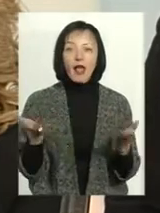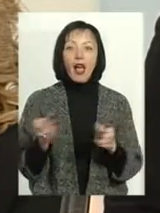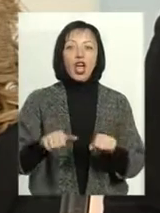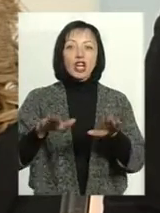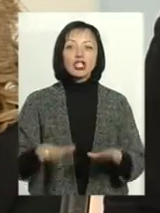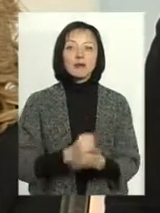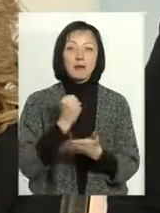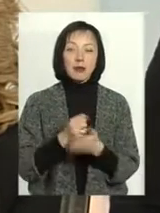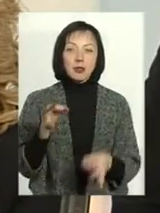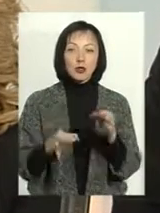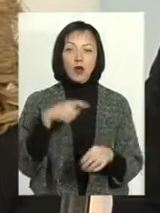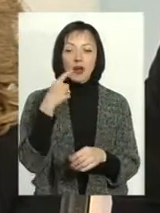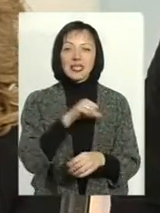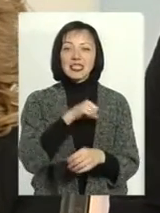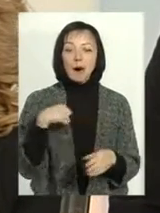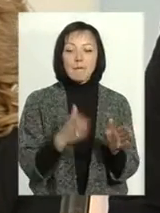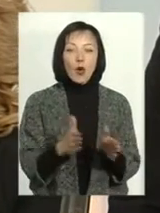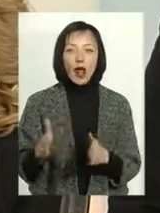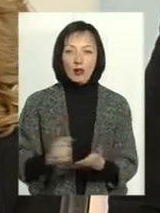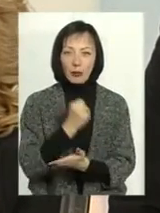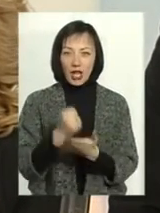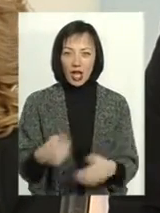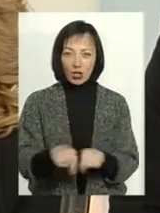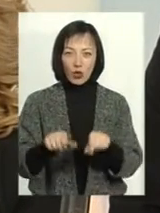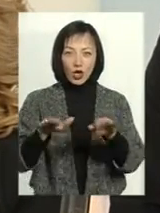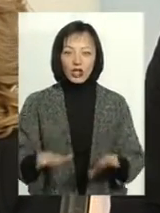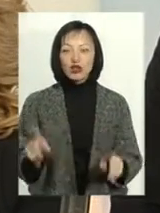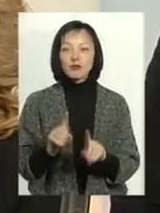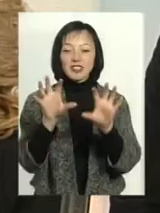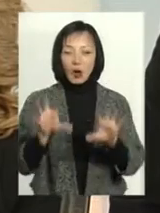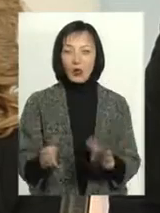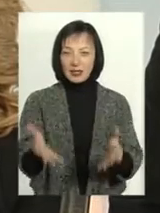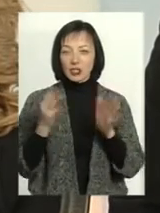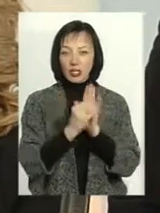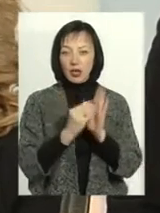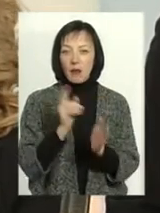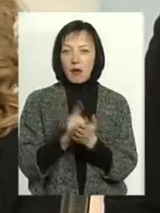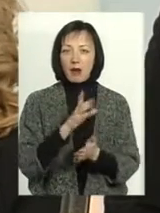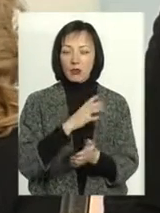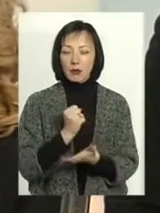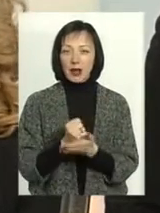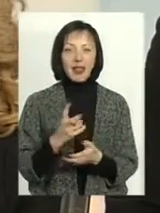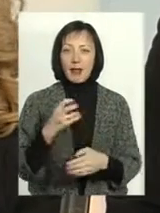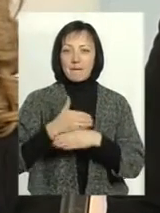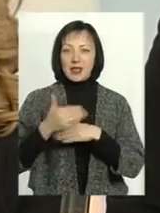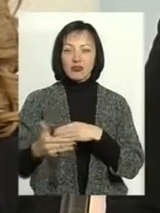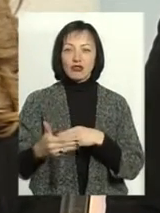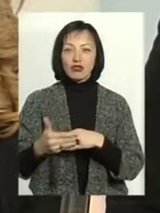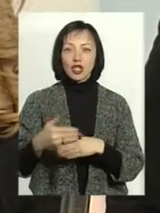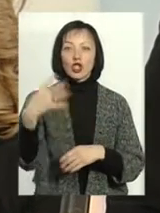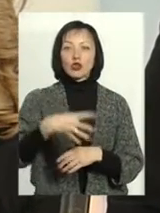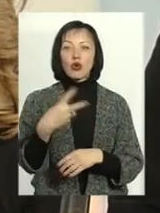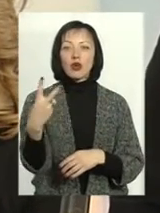рішення прийме суд. Ми говоримо про сам механізм прийняття такого рішення, що в законі чітко написано, рішення має бути прийнято не більше, ніж